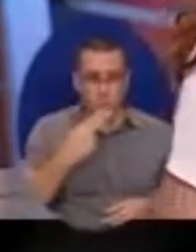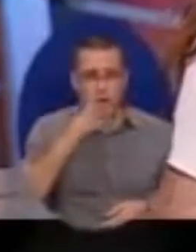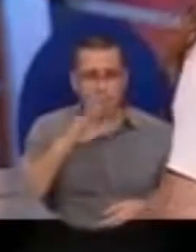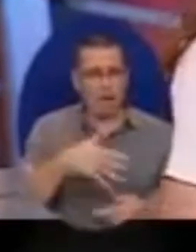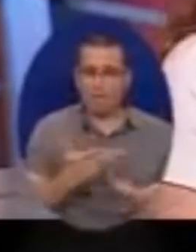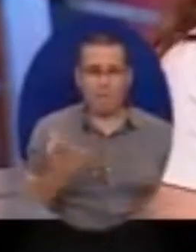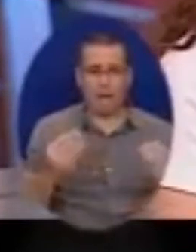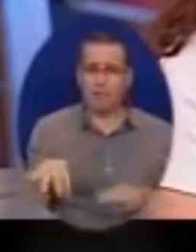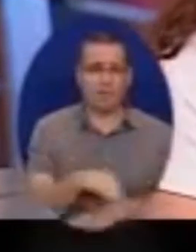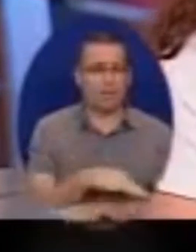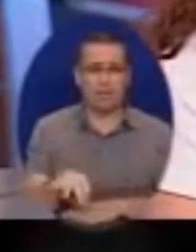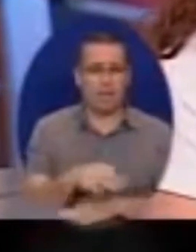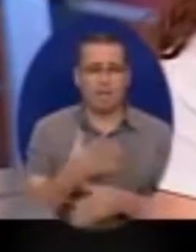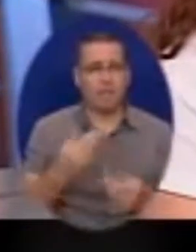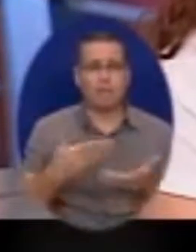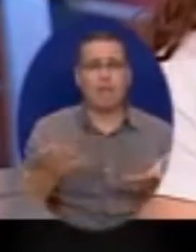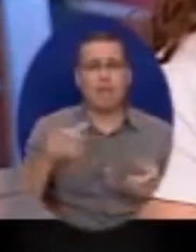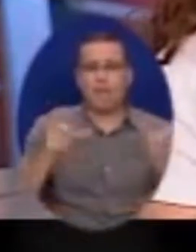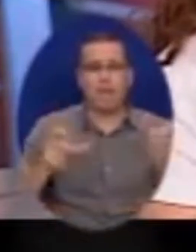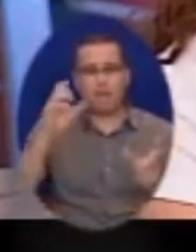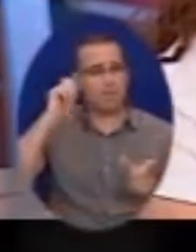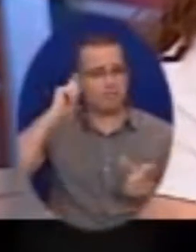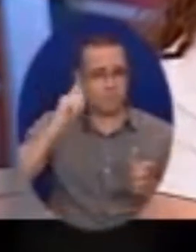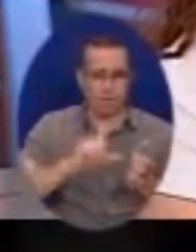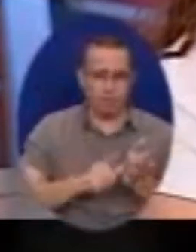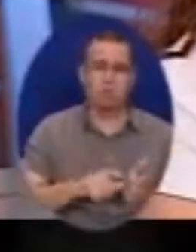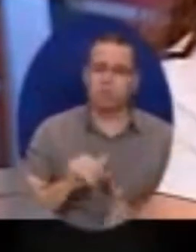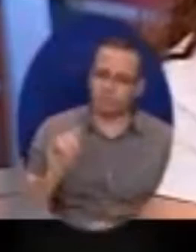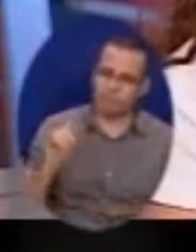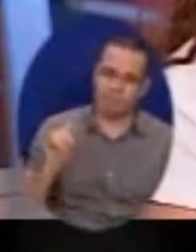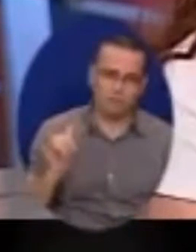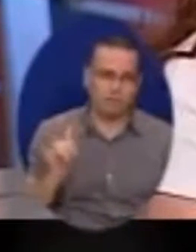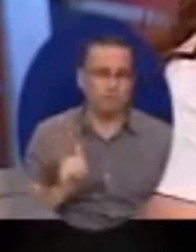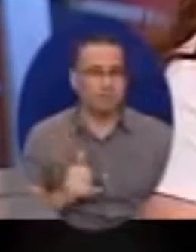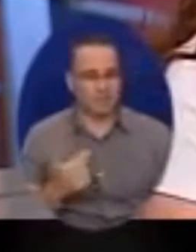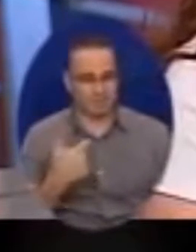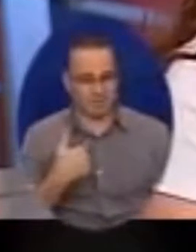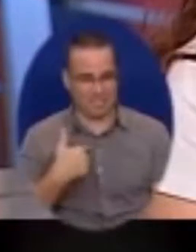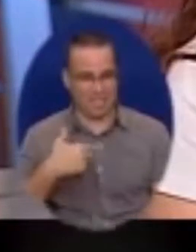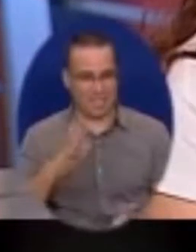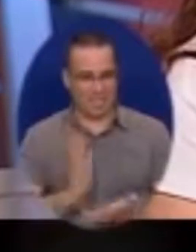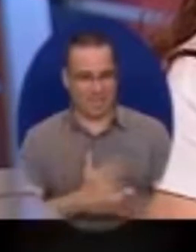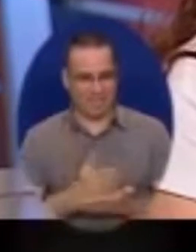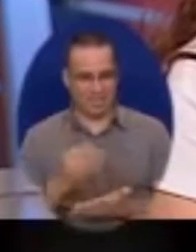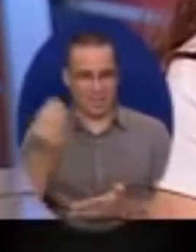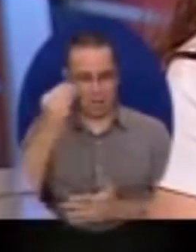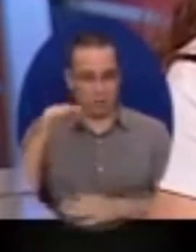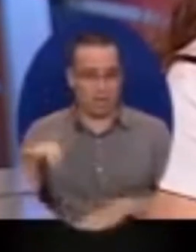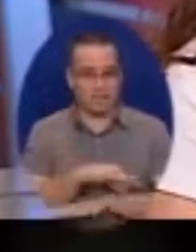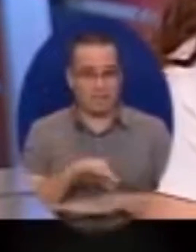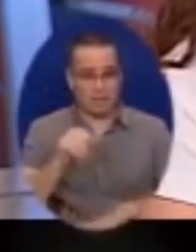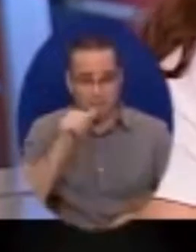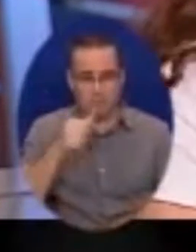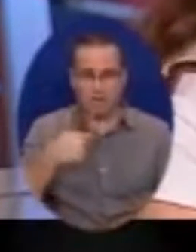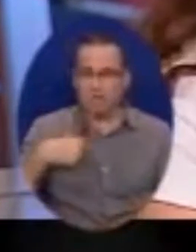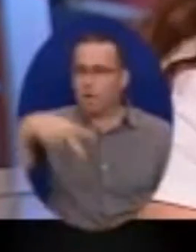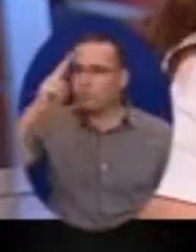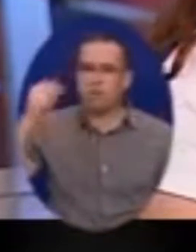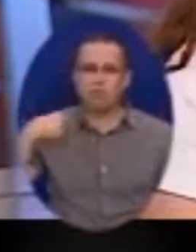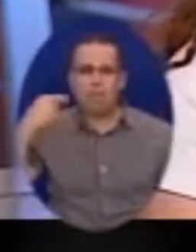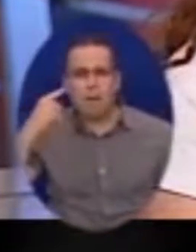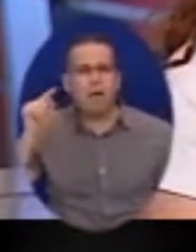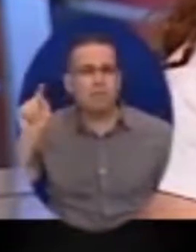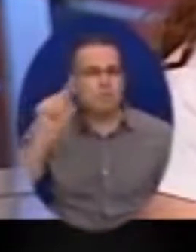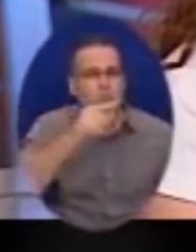ומקצועות הטכנולוגיים הם עניין מגדרי בעייתי. שבחרתי לעבור להנדסת מים, הרי התחלתי ללמוד ביולוגיה. שאני וההורים שלי שמענו כל